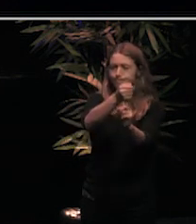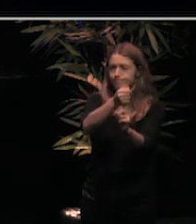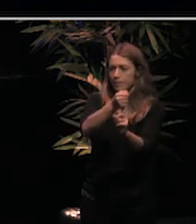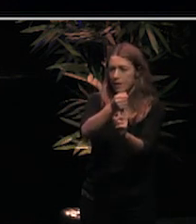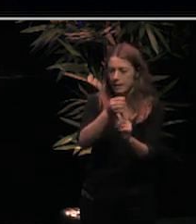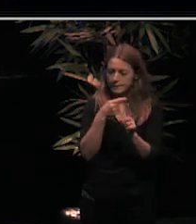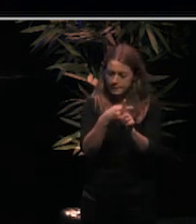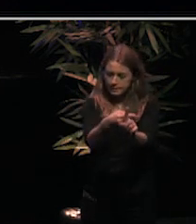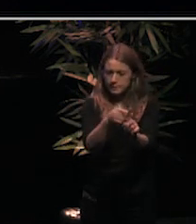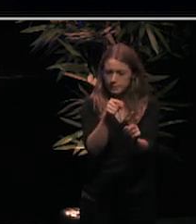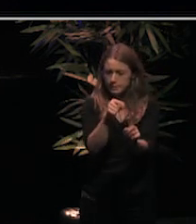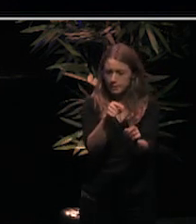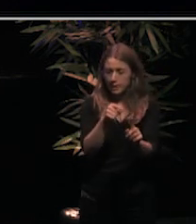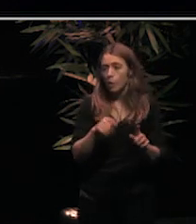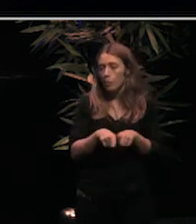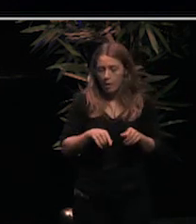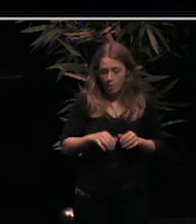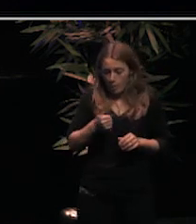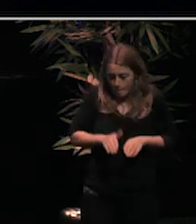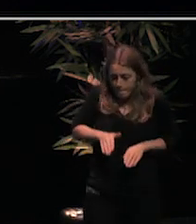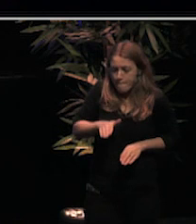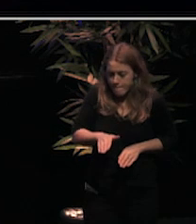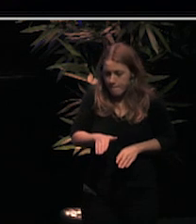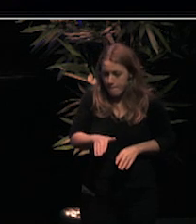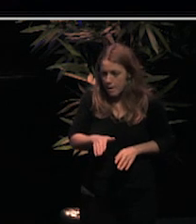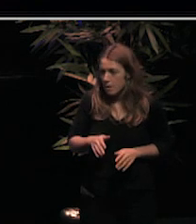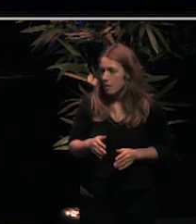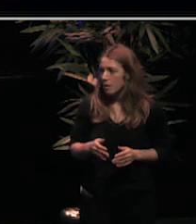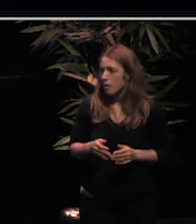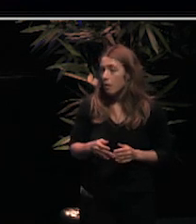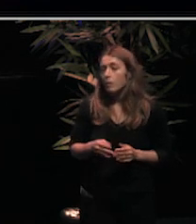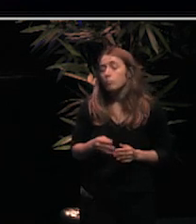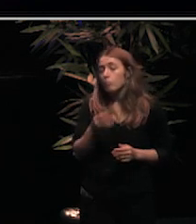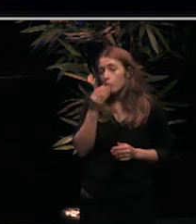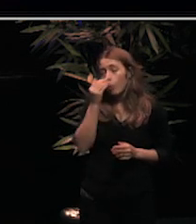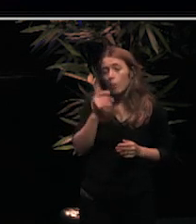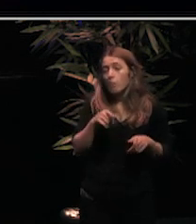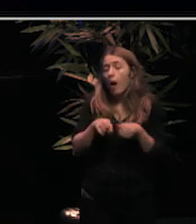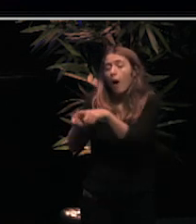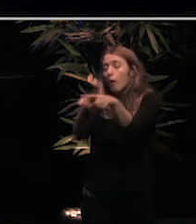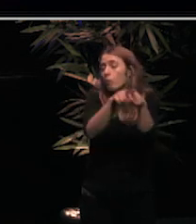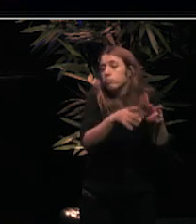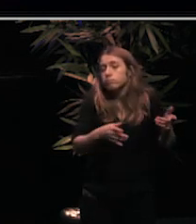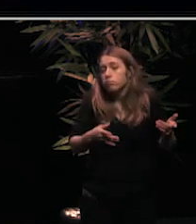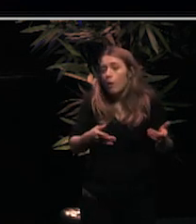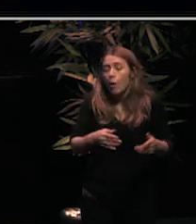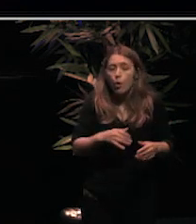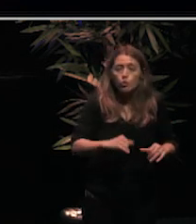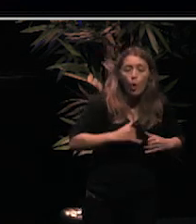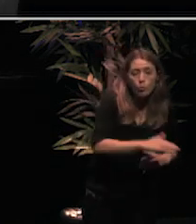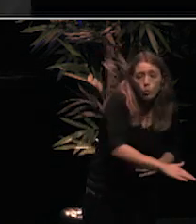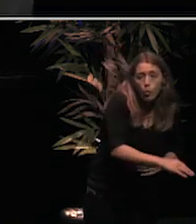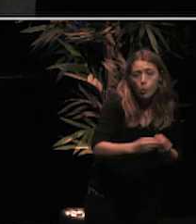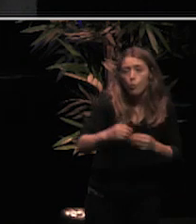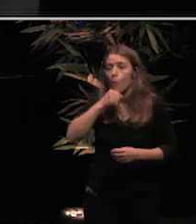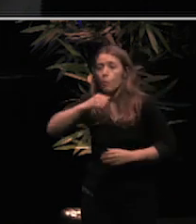point crucial, le point de départ, en fait. C'est-à-dire que si... Mais je crois que c'est valable pour tout le monde, que ce soit du plus jeune âge au